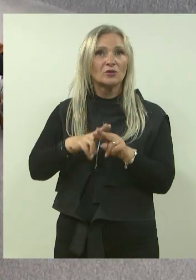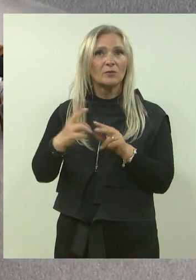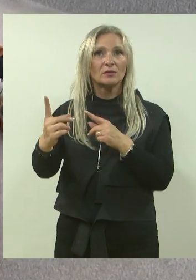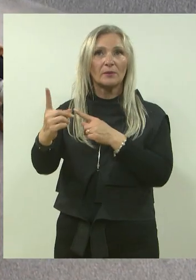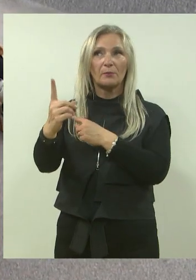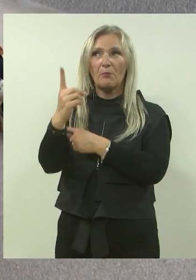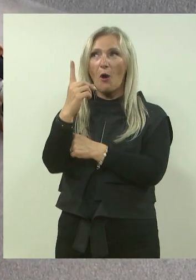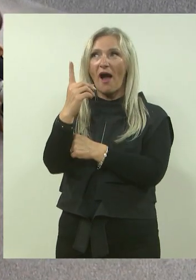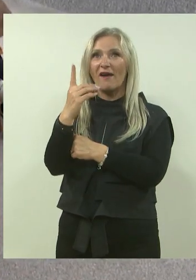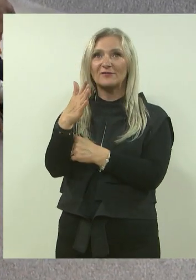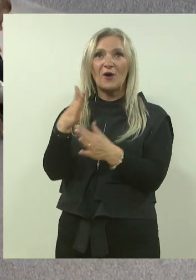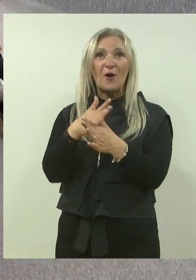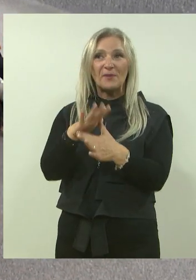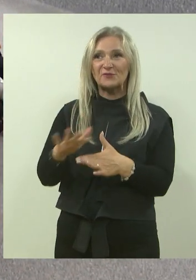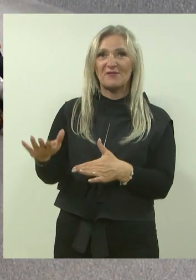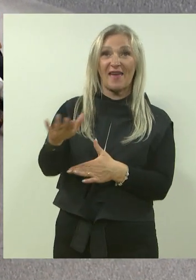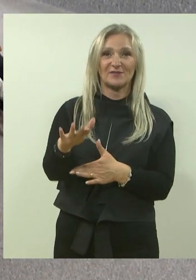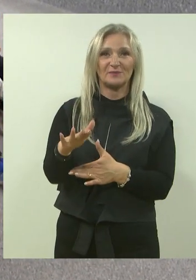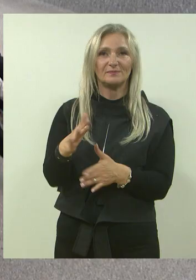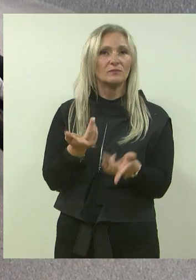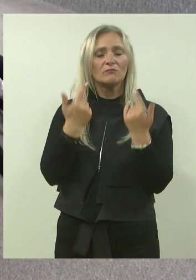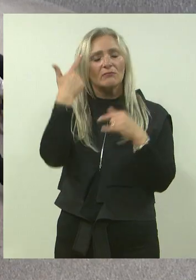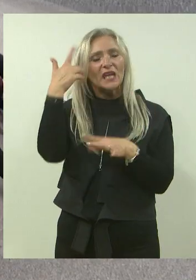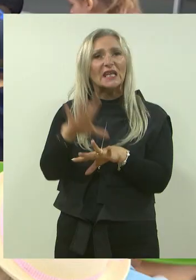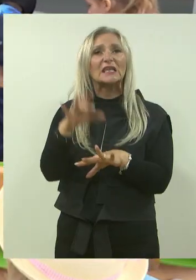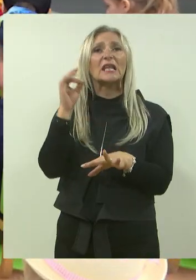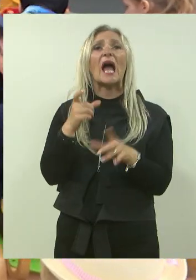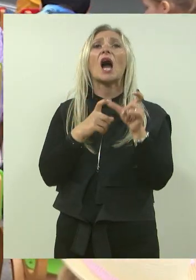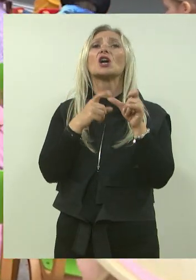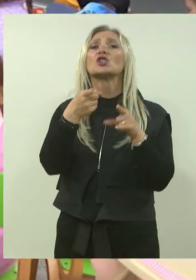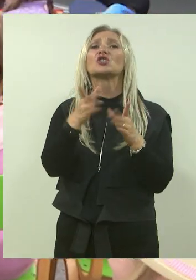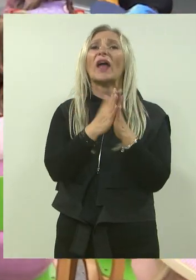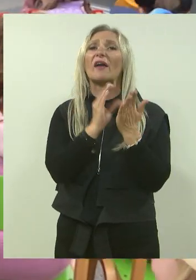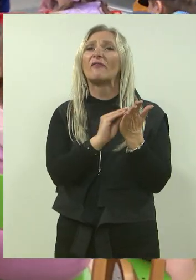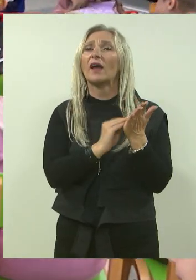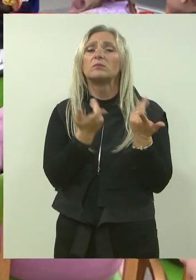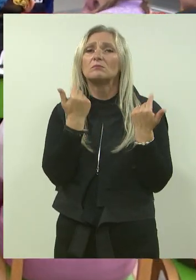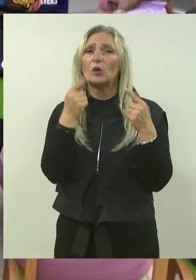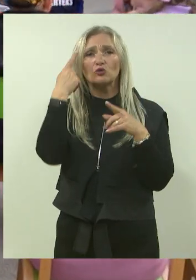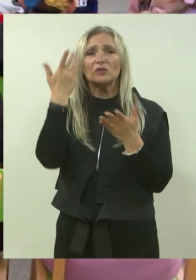među djecom. E sad, otkud uopće, Josipa, ideja za Štefeka i za njegov uopće